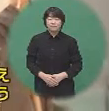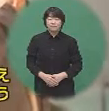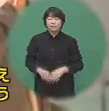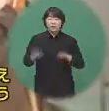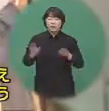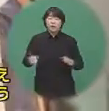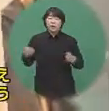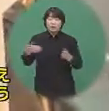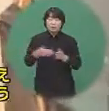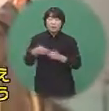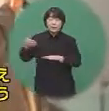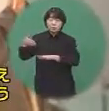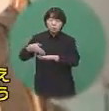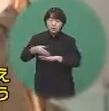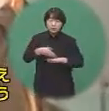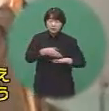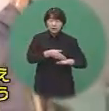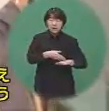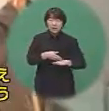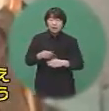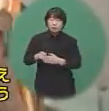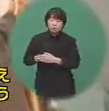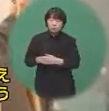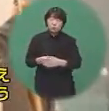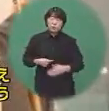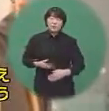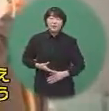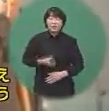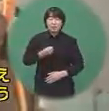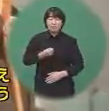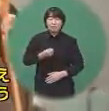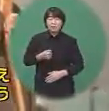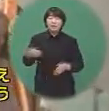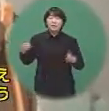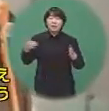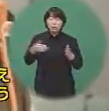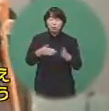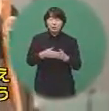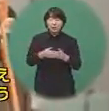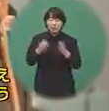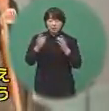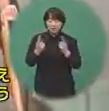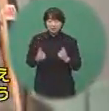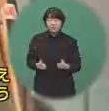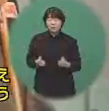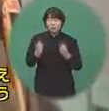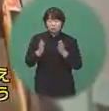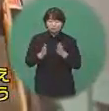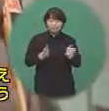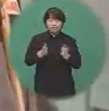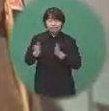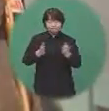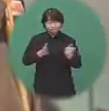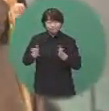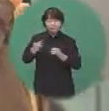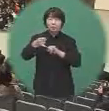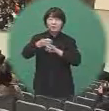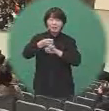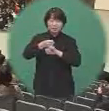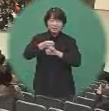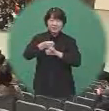今まで積み上げてきた努力を新に変え、最後まで正々堂々と滑り抜くことを誓います。